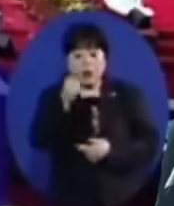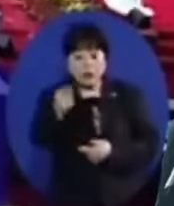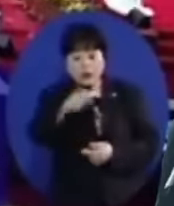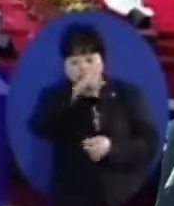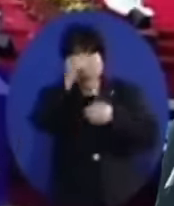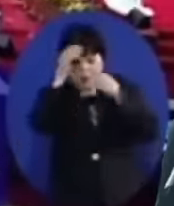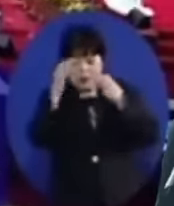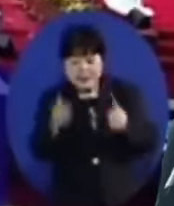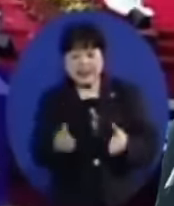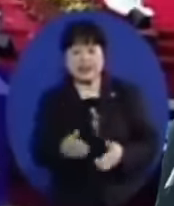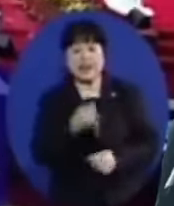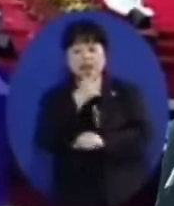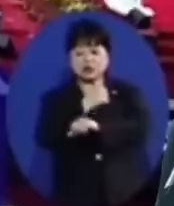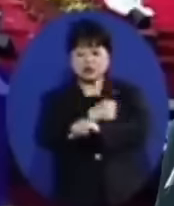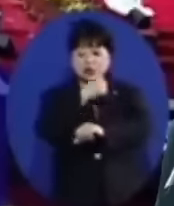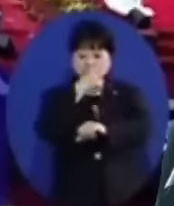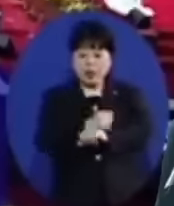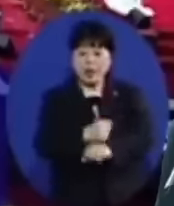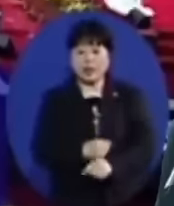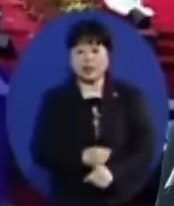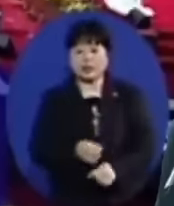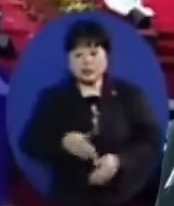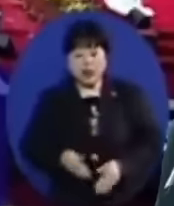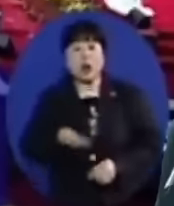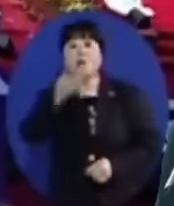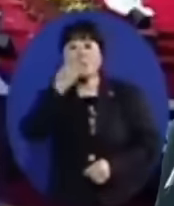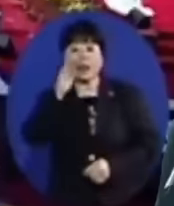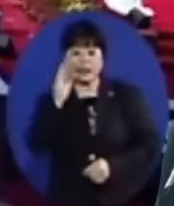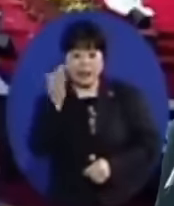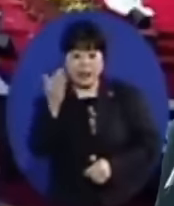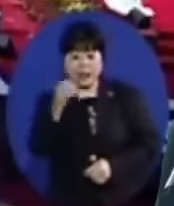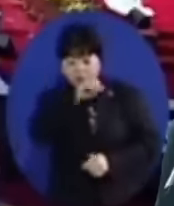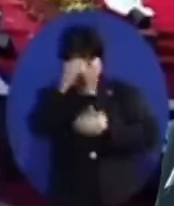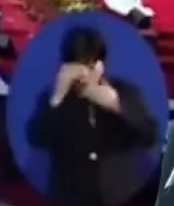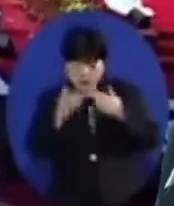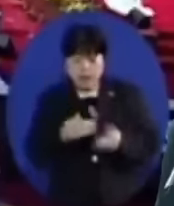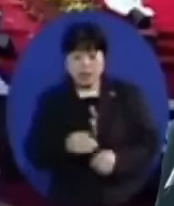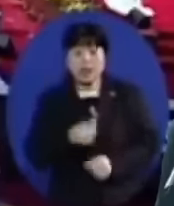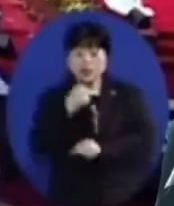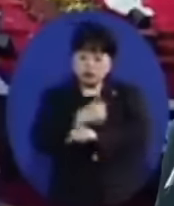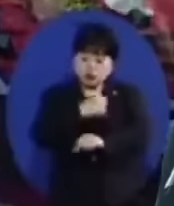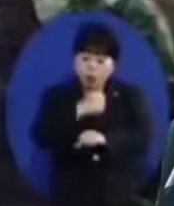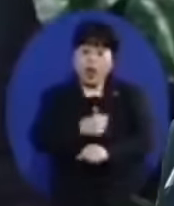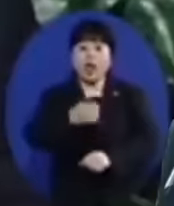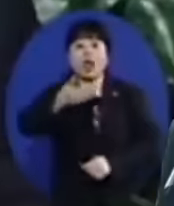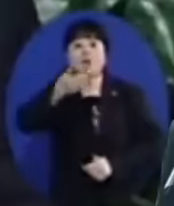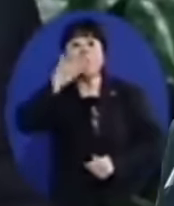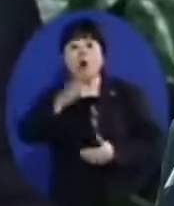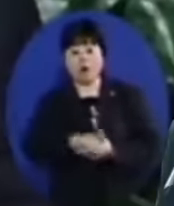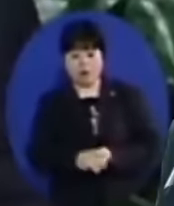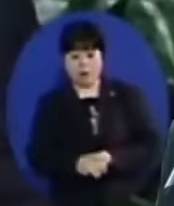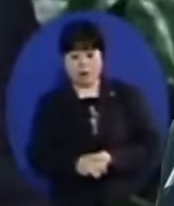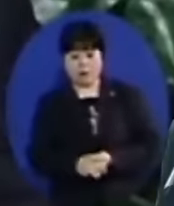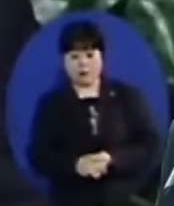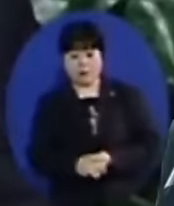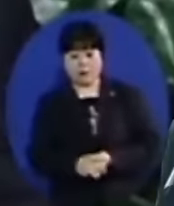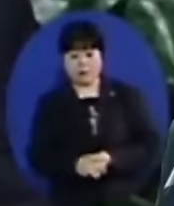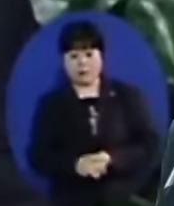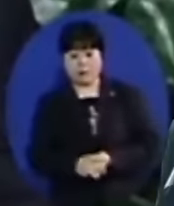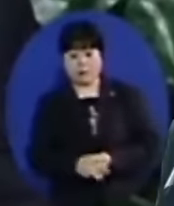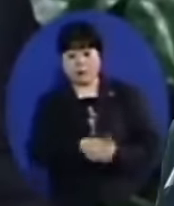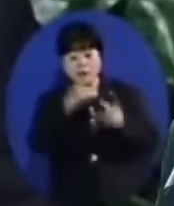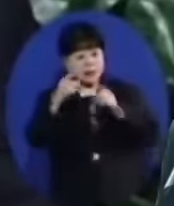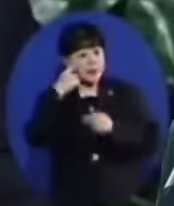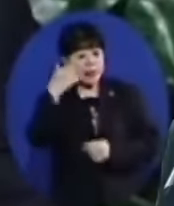내 평생의 수고하여야 그 소산을 먹으리라. 평생의 수고해야 소산을 먹는다. 여러분 어떻게